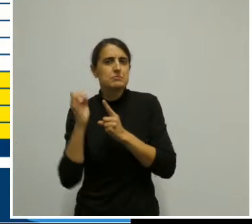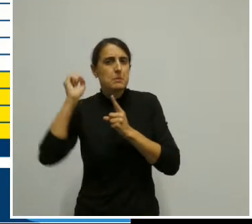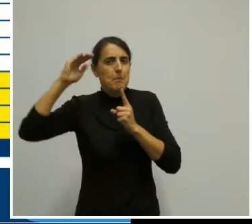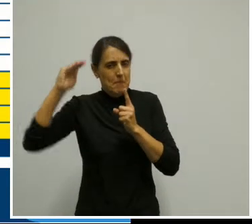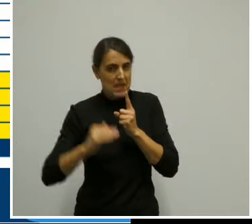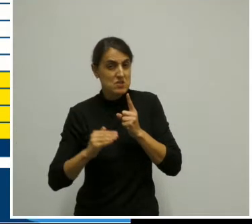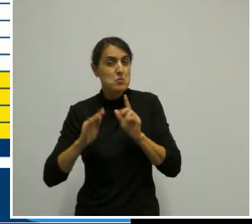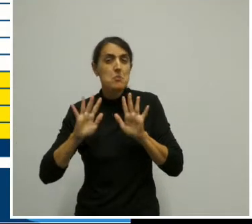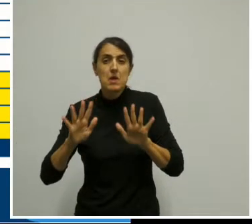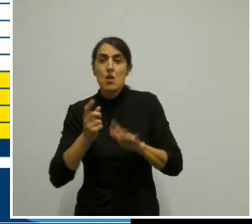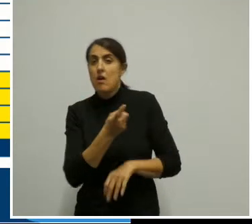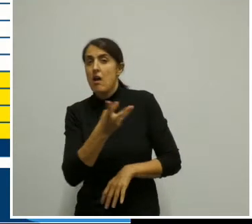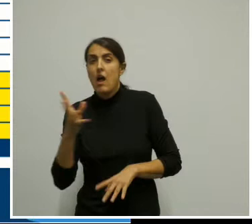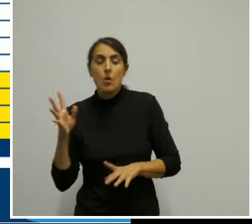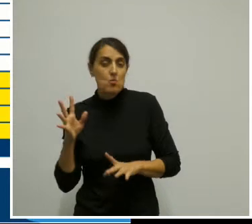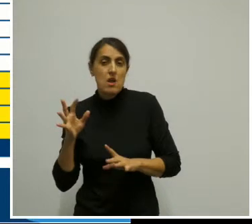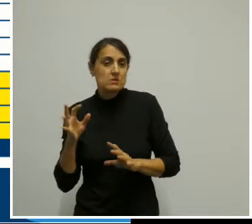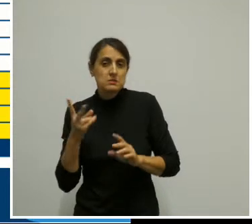gairebé no totes van arribar a 20.